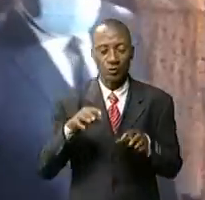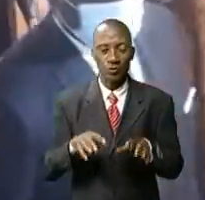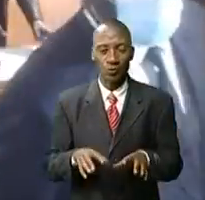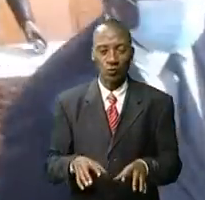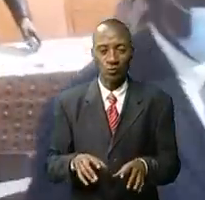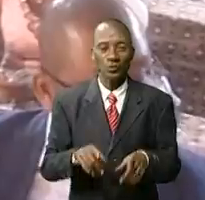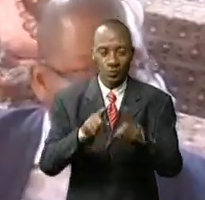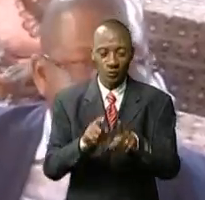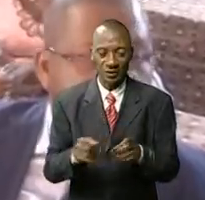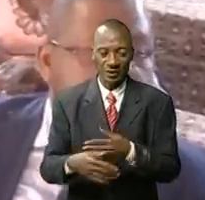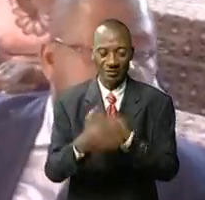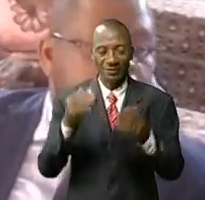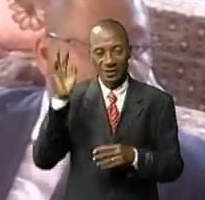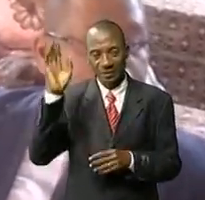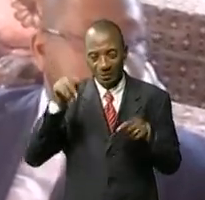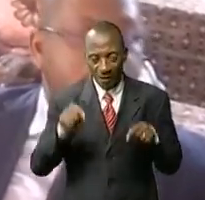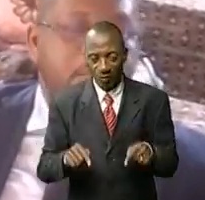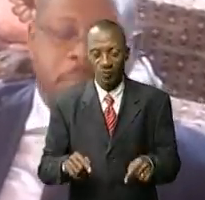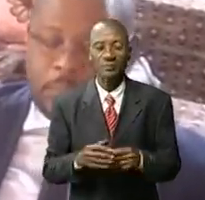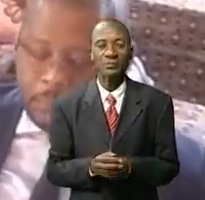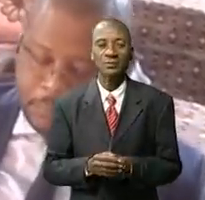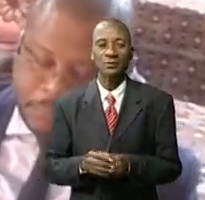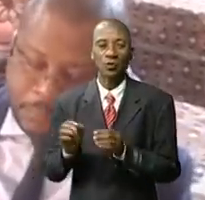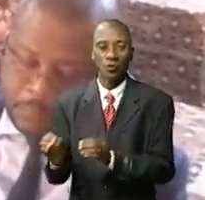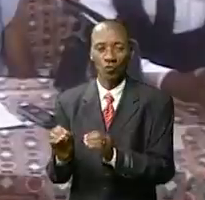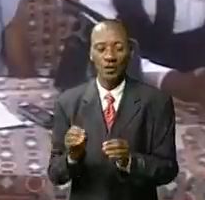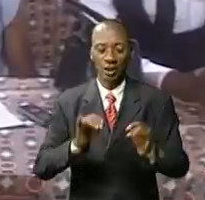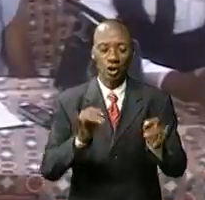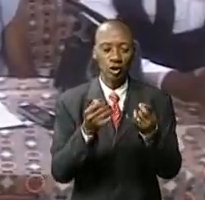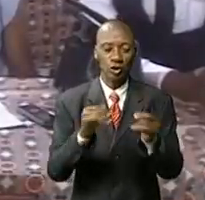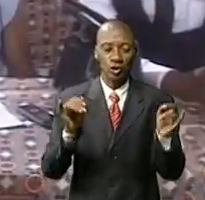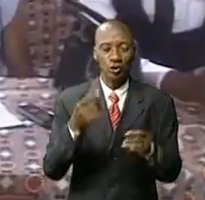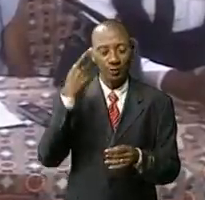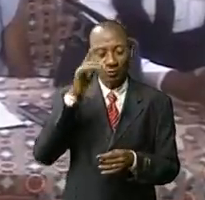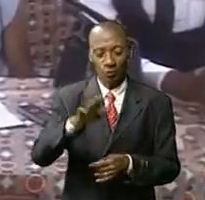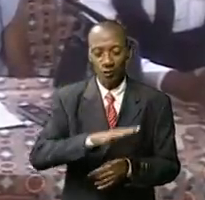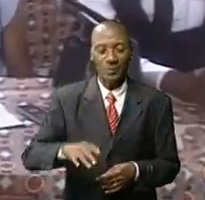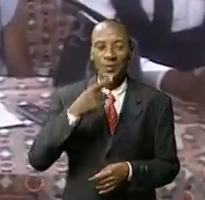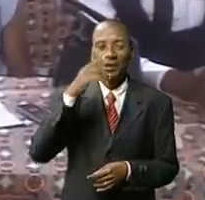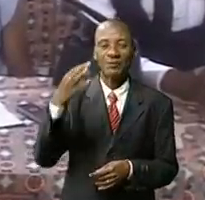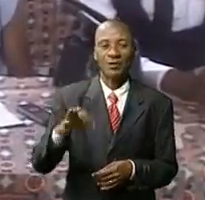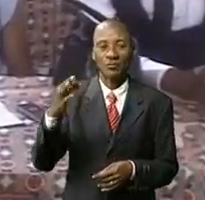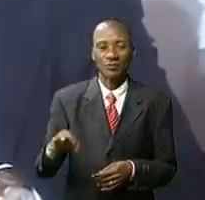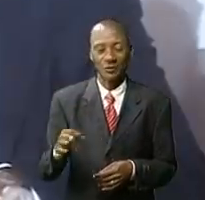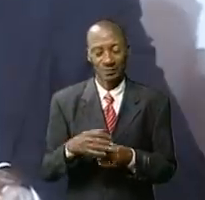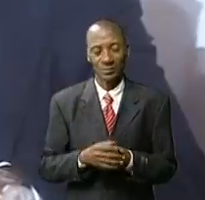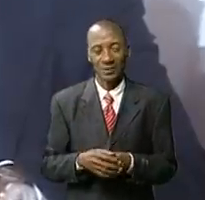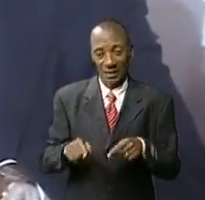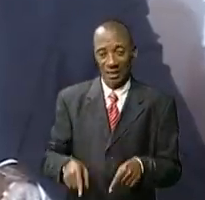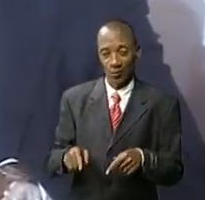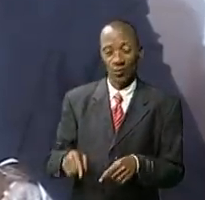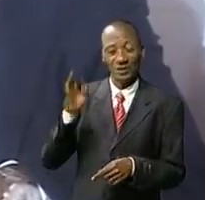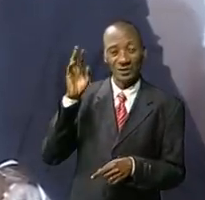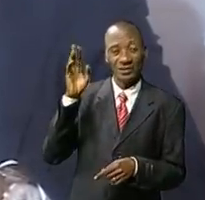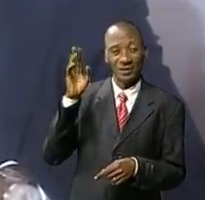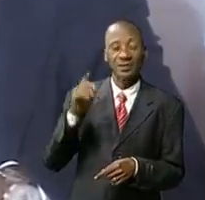ville de Kinshasa qui organise les Jeux de la francophonie, ce qui impose à la ville capitale de se